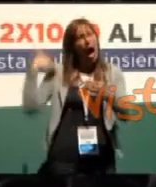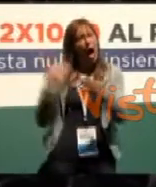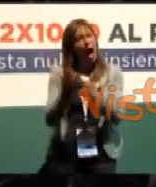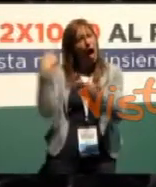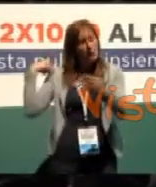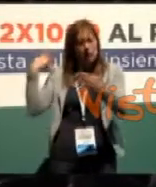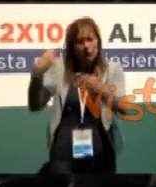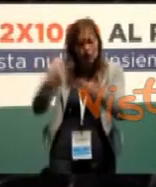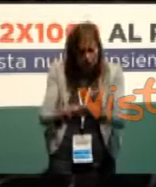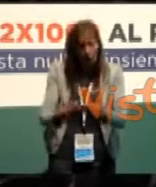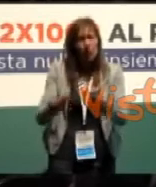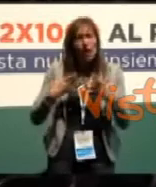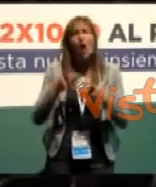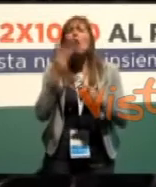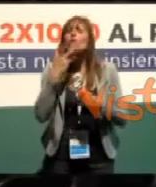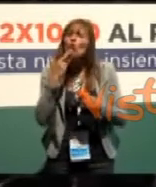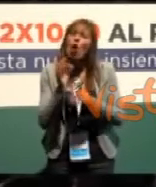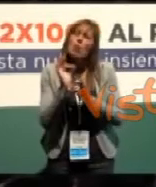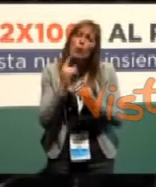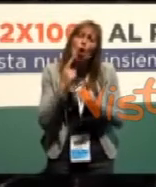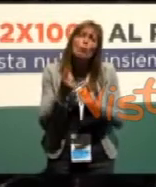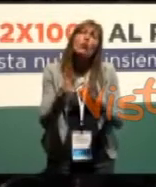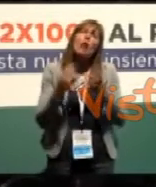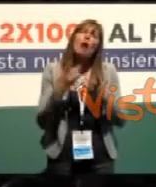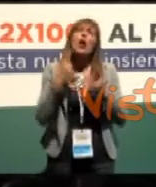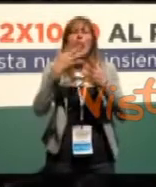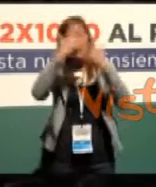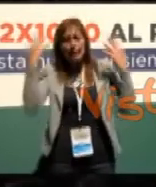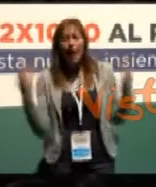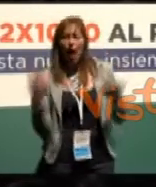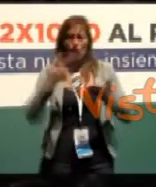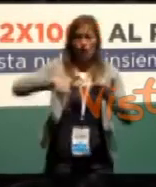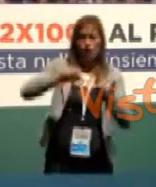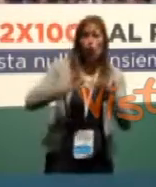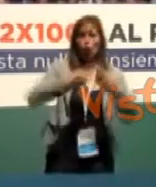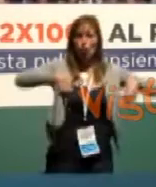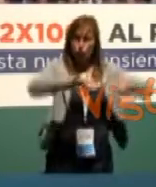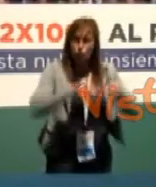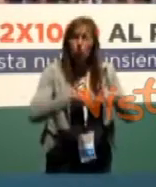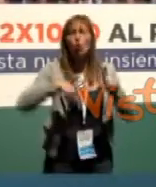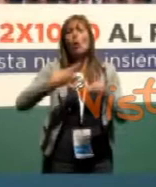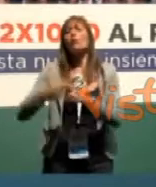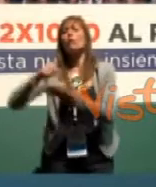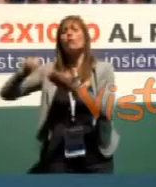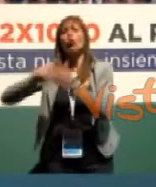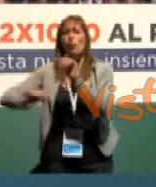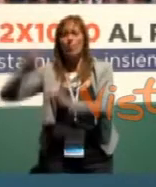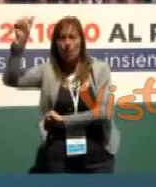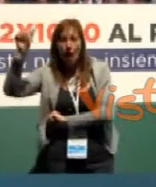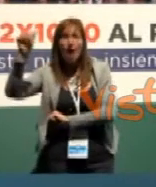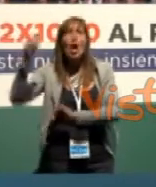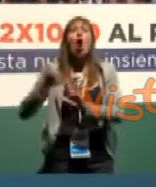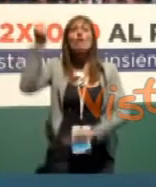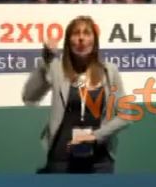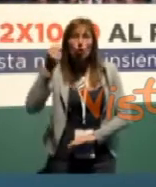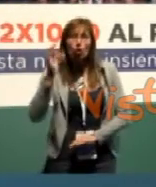si è incaricato di restituirci forte e chiaro sia con il voto nei circoli che con il voto delle primarie. Non ha vinto Matteo